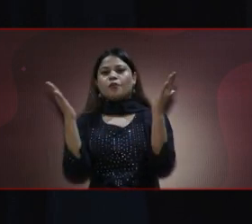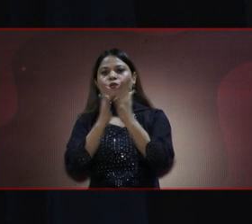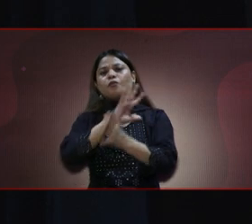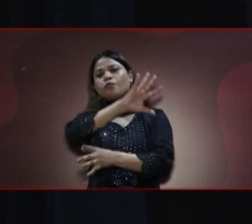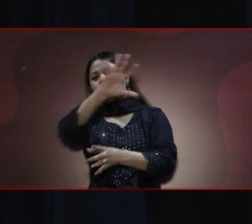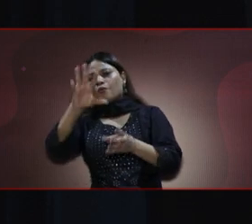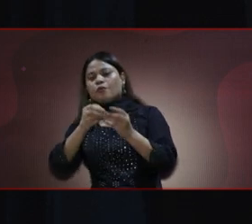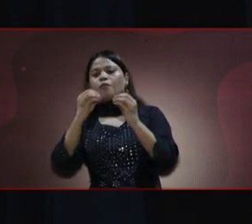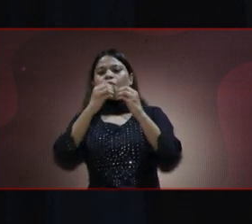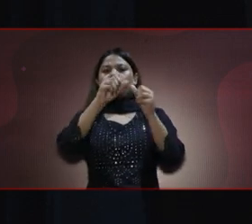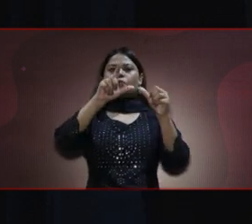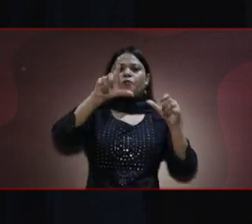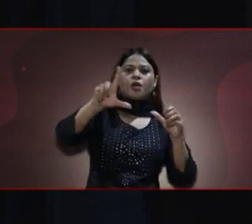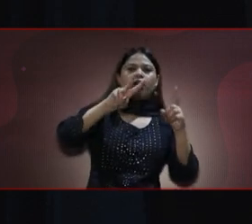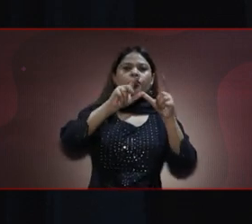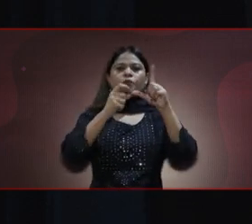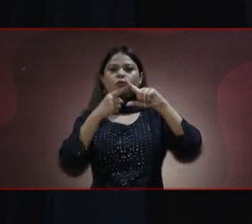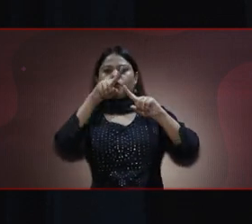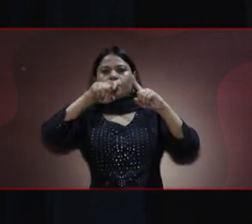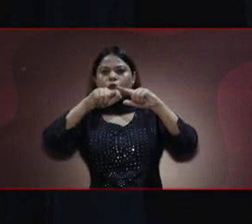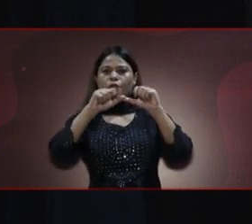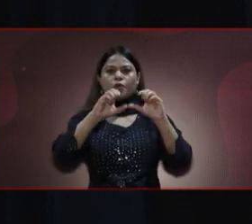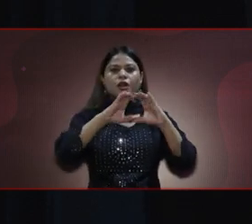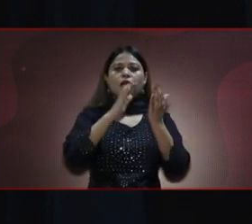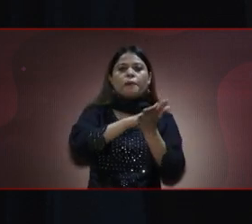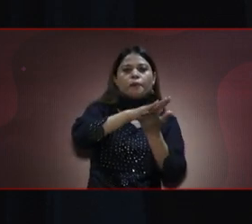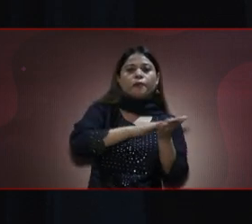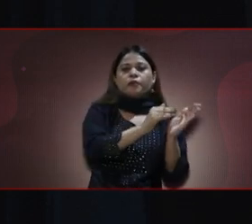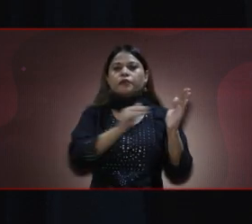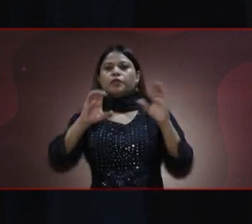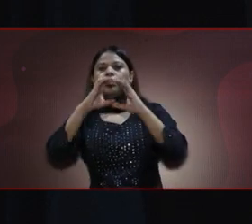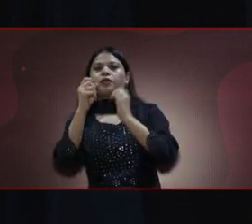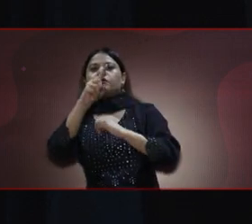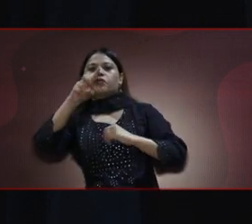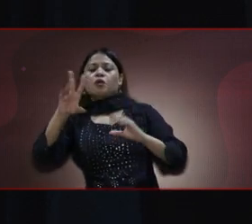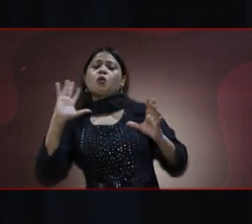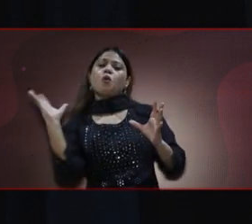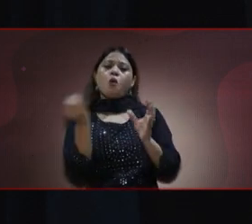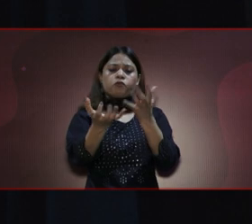बाल वाटिका से लेकर के 12वीं कक्षा तक ये बाज़ार में होंगी।